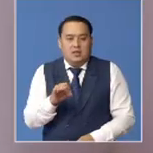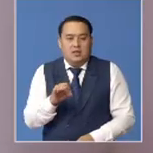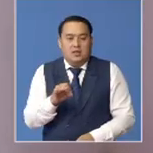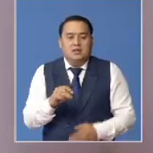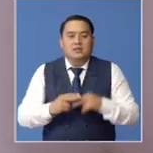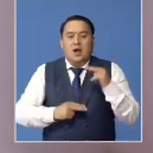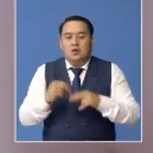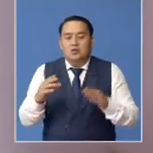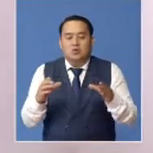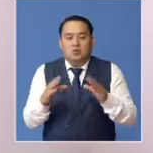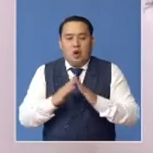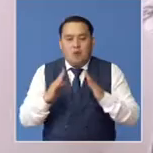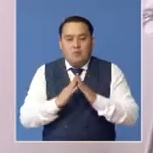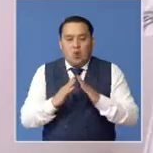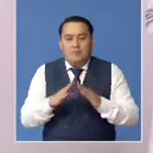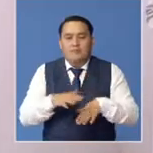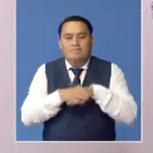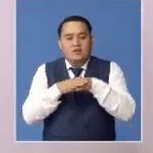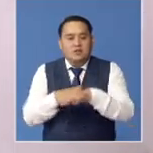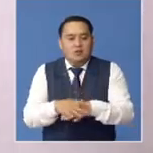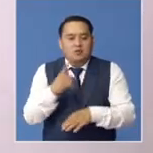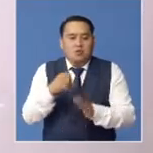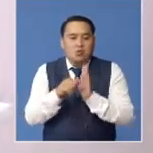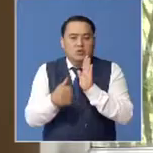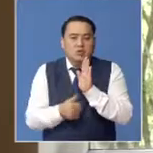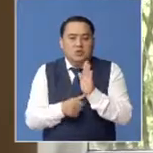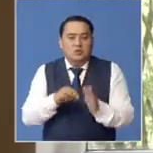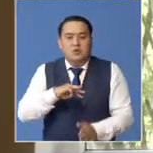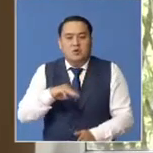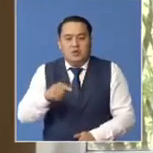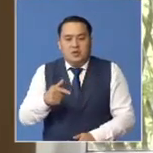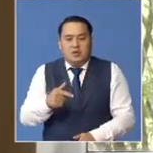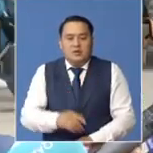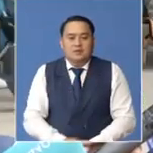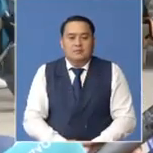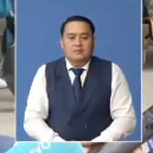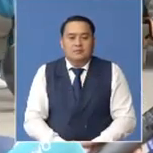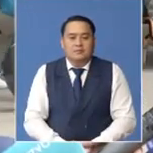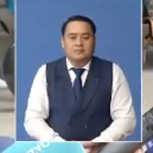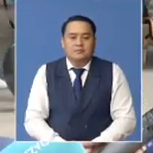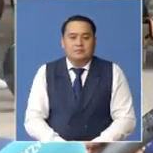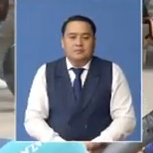строительство домов из областного бюджета было выделено 116 миллионов тенге.